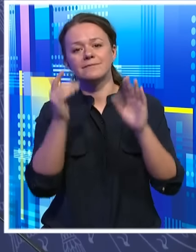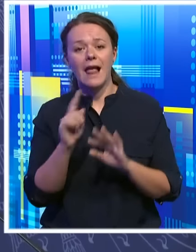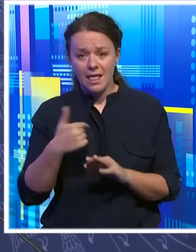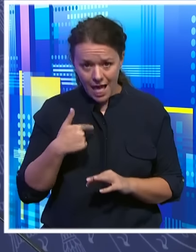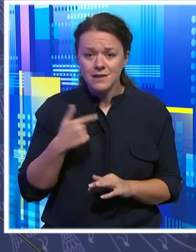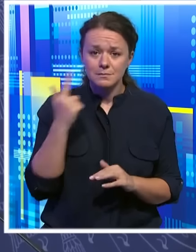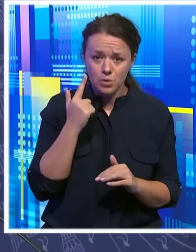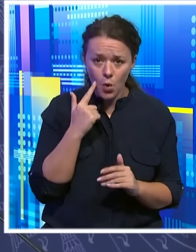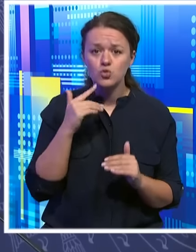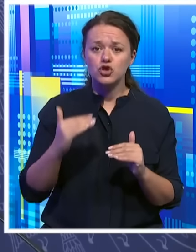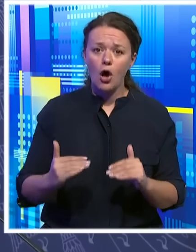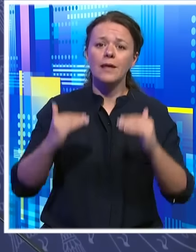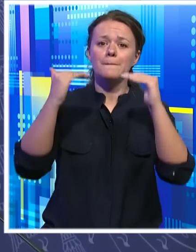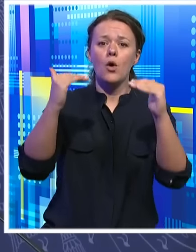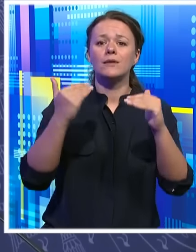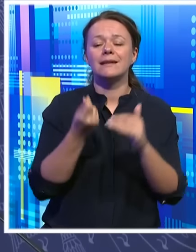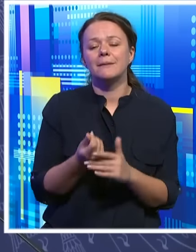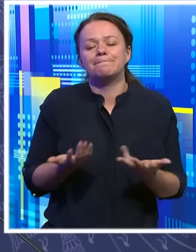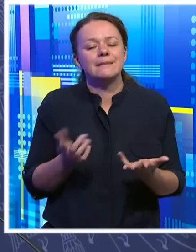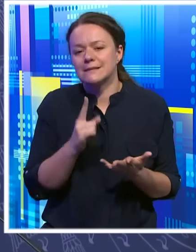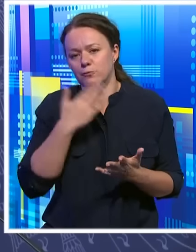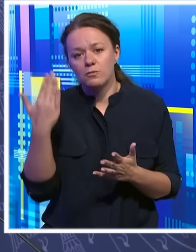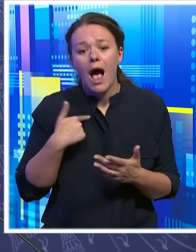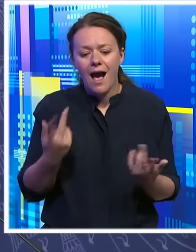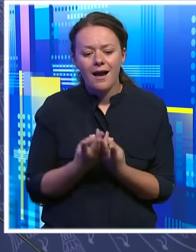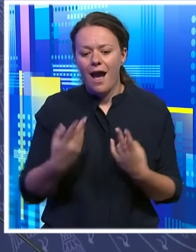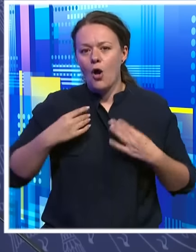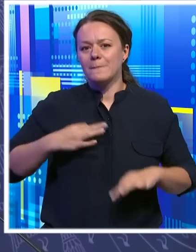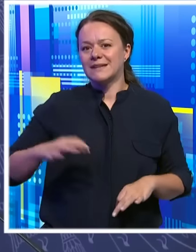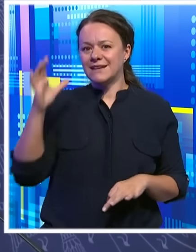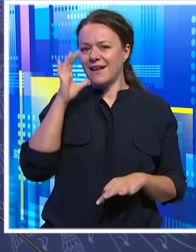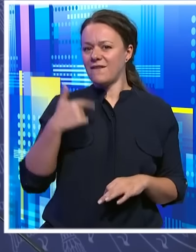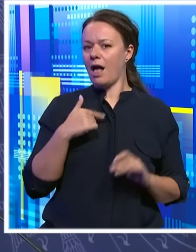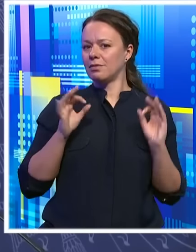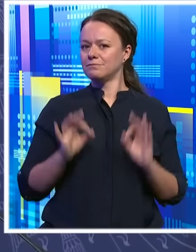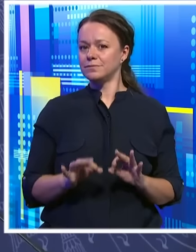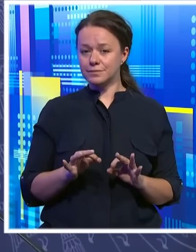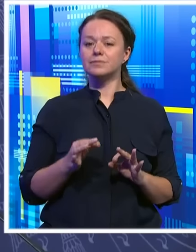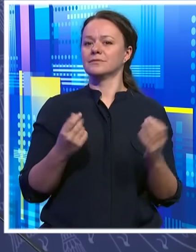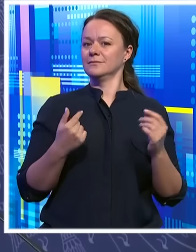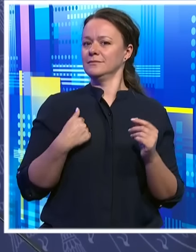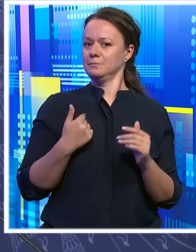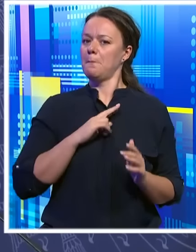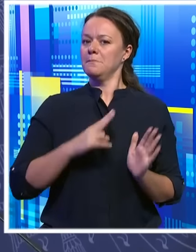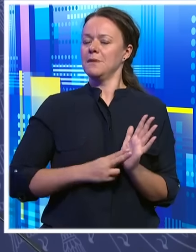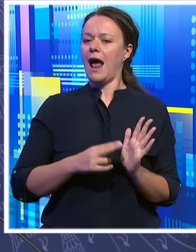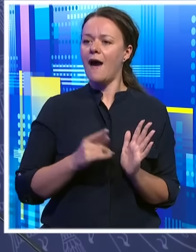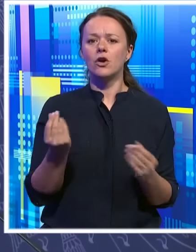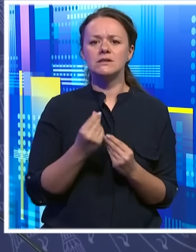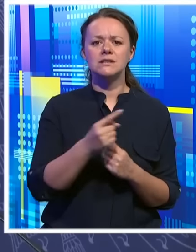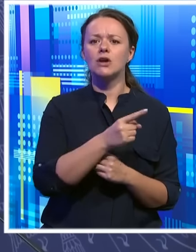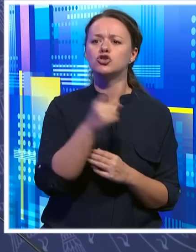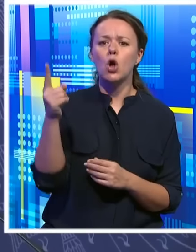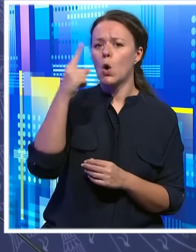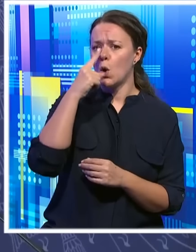rentu, iako mislim da sam kao predsednik vlade imao najveći mogući legitimitet, zato što je to naišlo na žestoki otpor